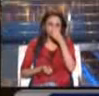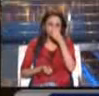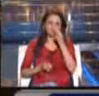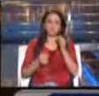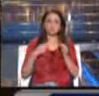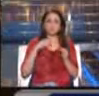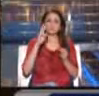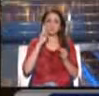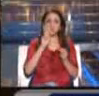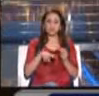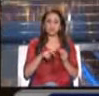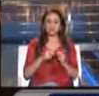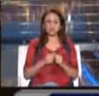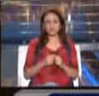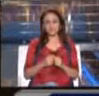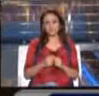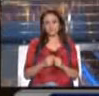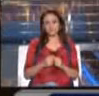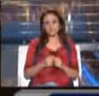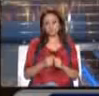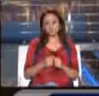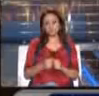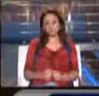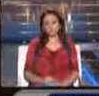جدا احنا ما بناخدش بالنا منها. أنا لما